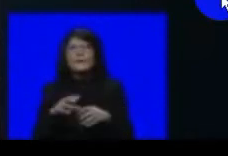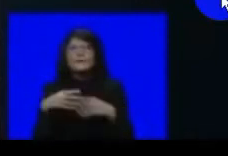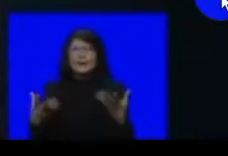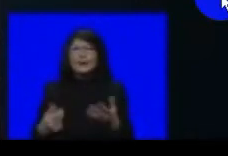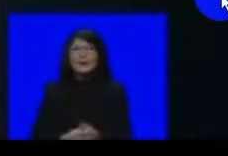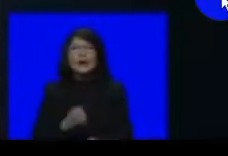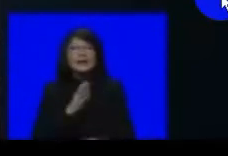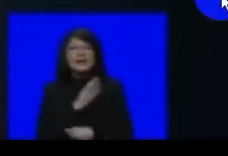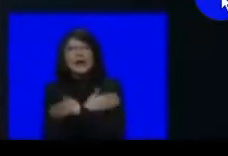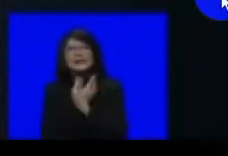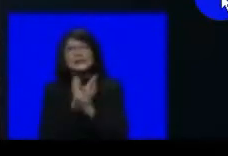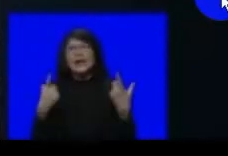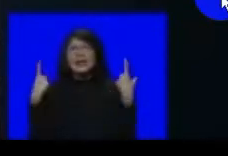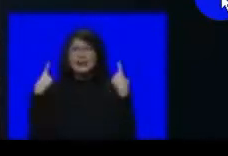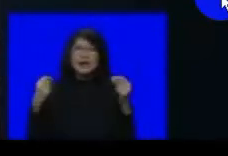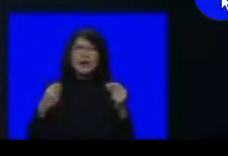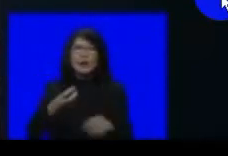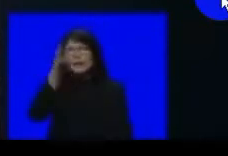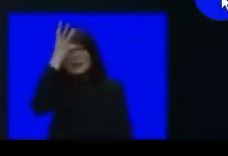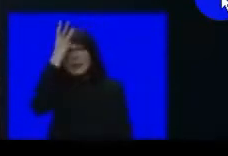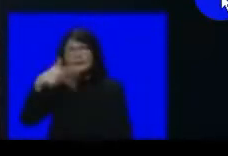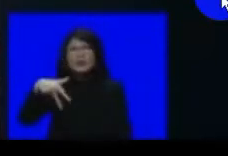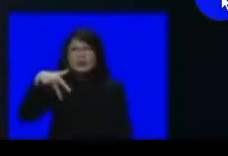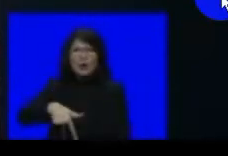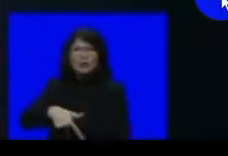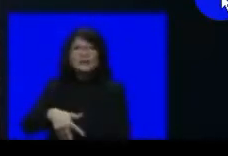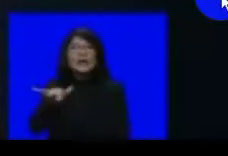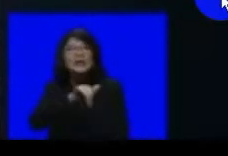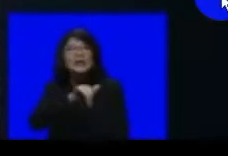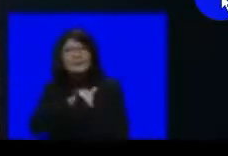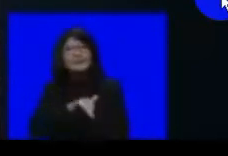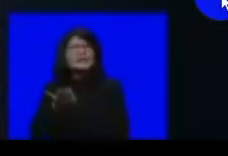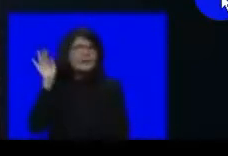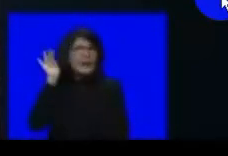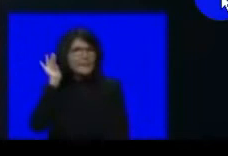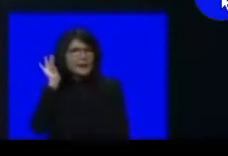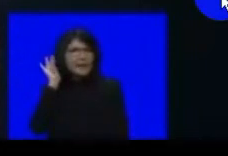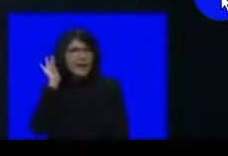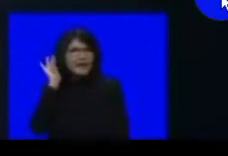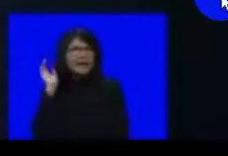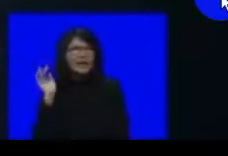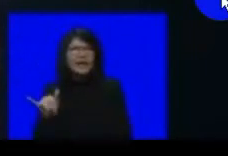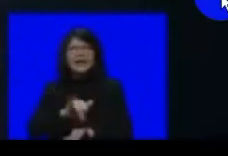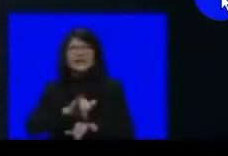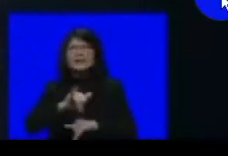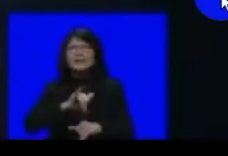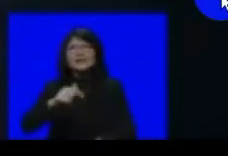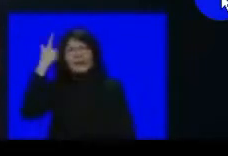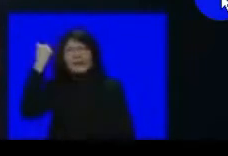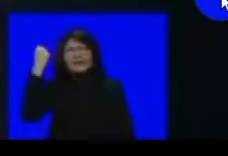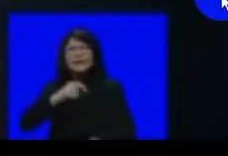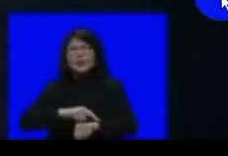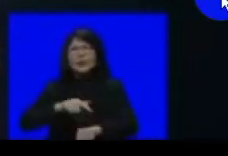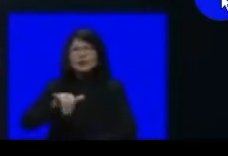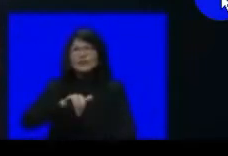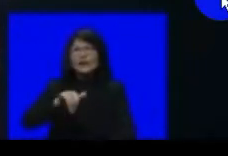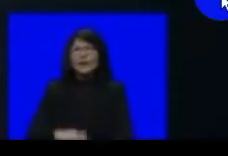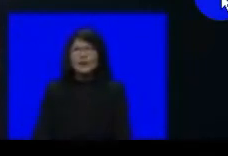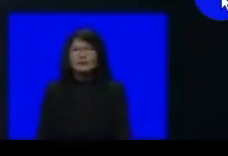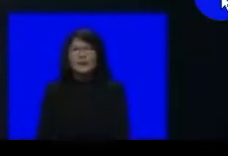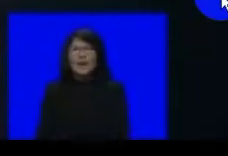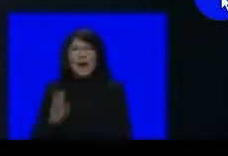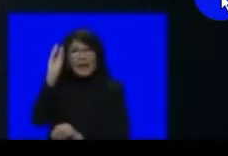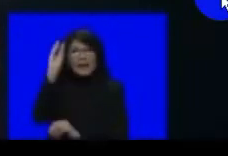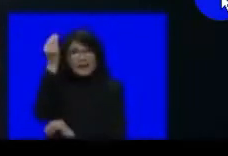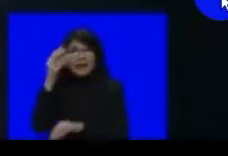Aceh, di Jawa, di Kalimantan, Sulawesi ikut mendengarkan itu untuk belajar di situ juga. Dan sebaliknya yang